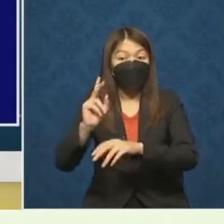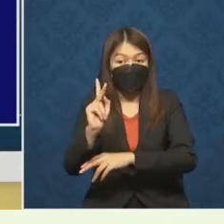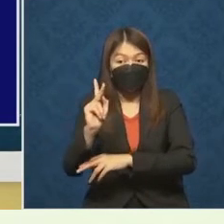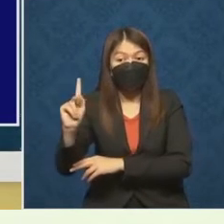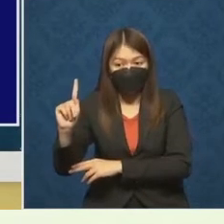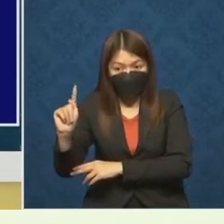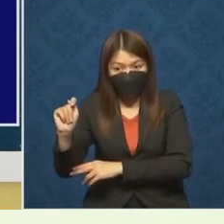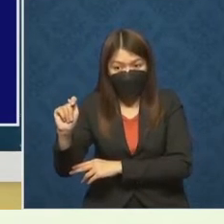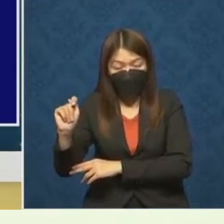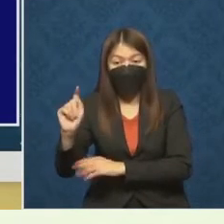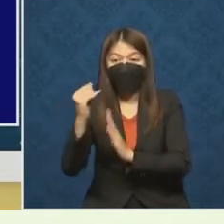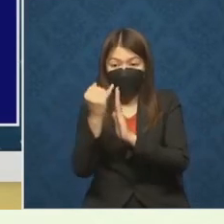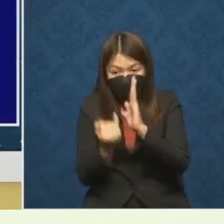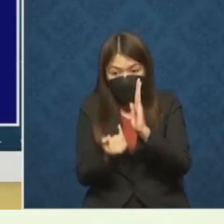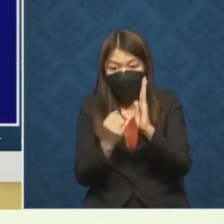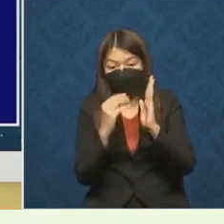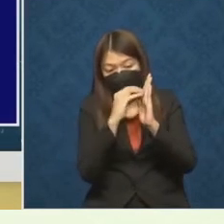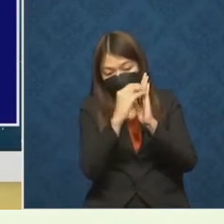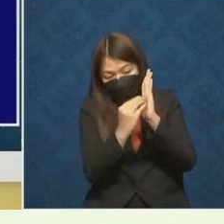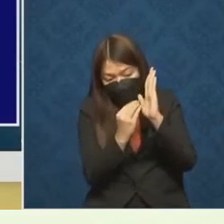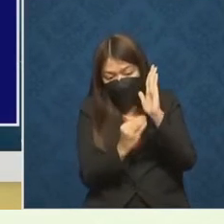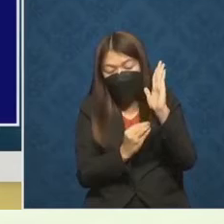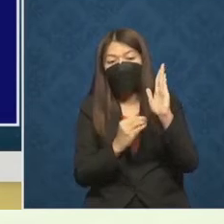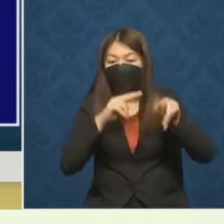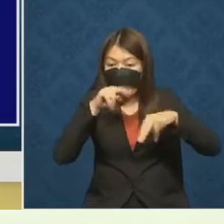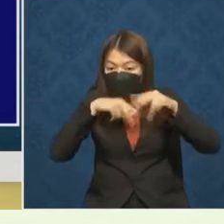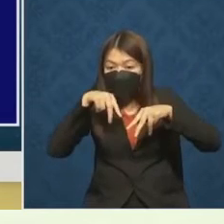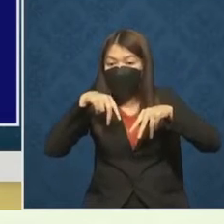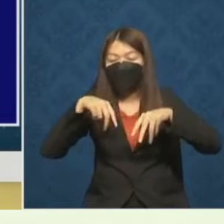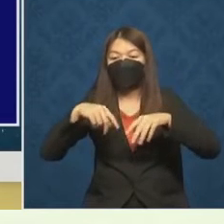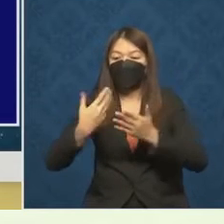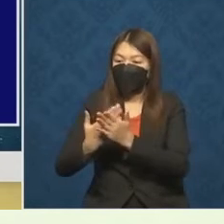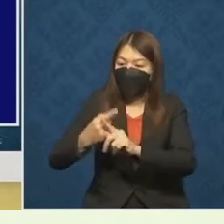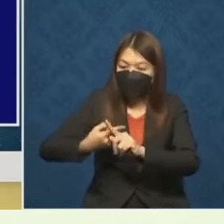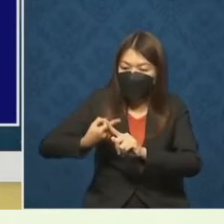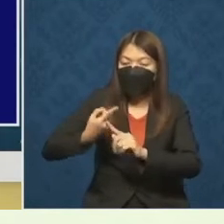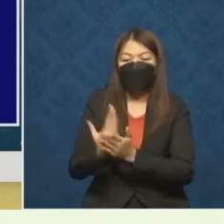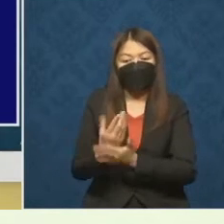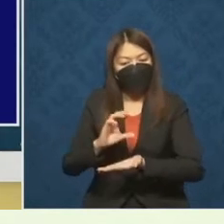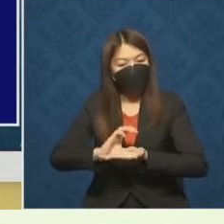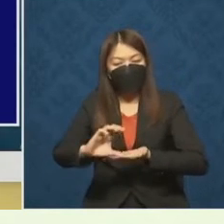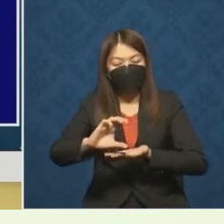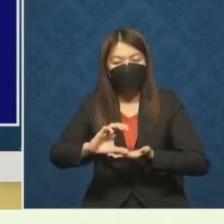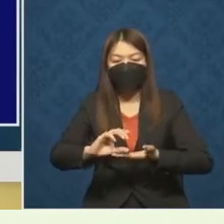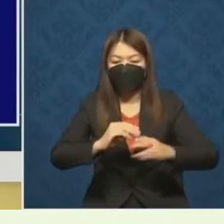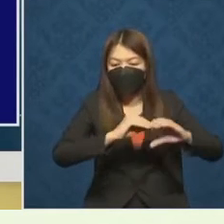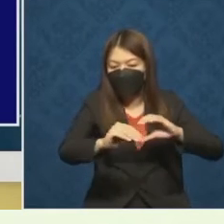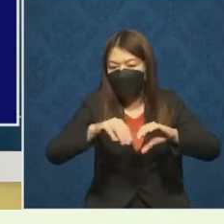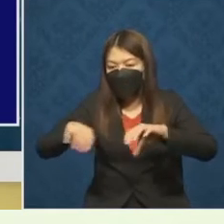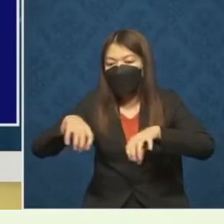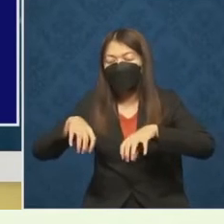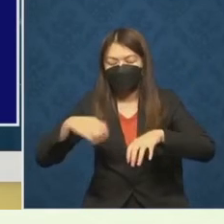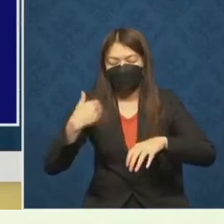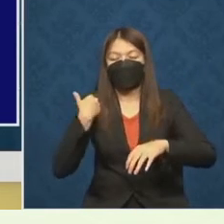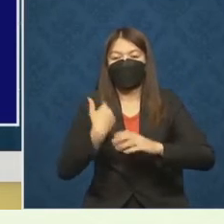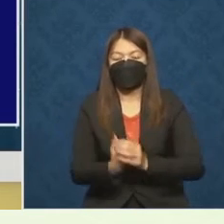มีกกต.จังหวัดมีผู้ตรวจการมีนู่นมีนี่นะมีเงินเดือนนะมีงบประมาณมากมายนะครับ